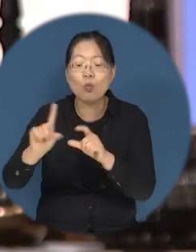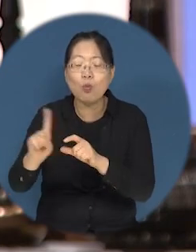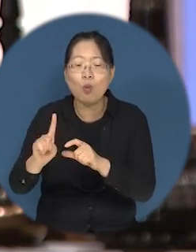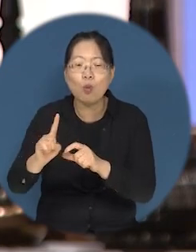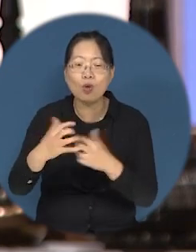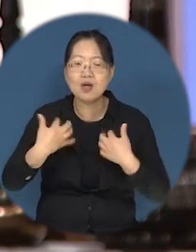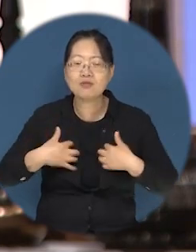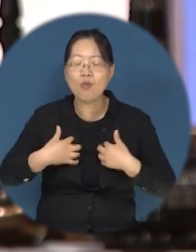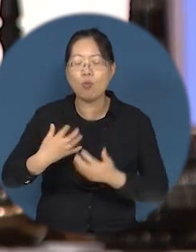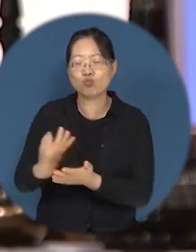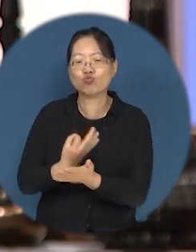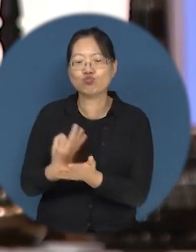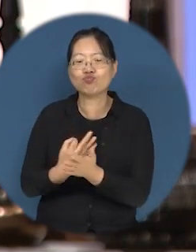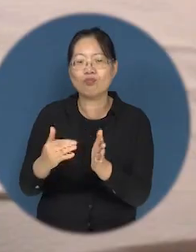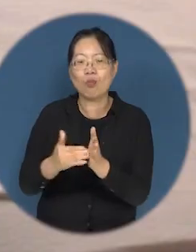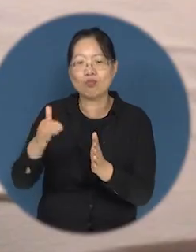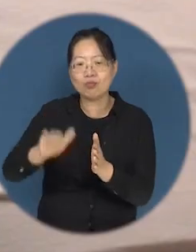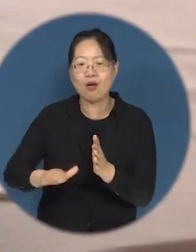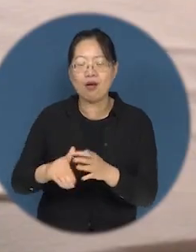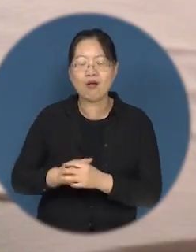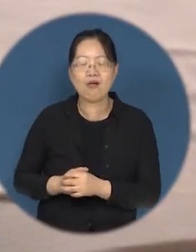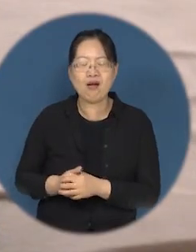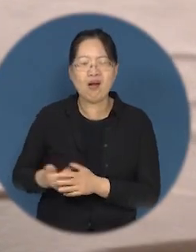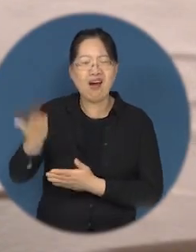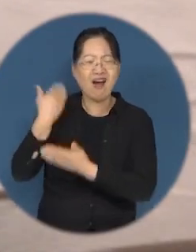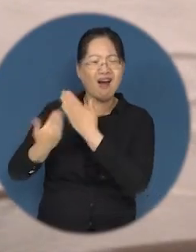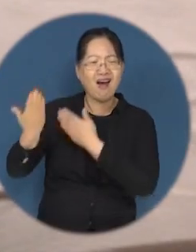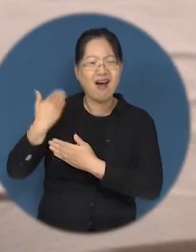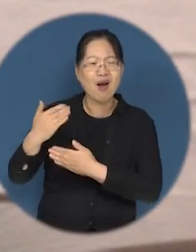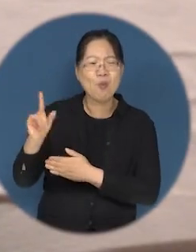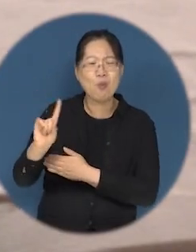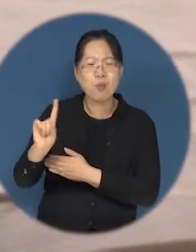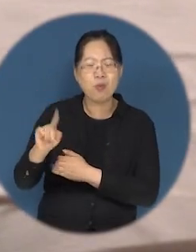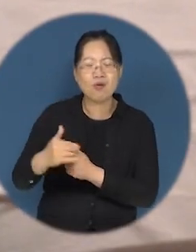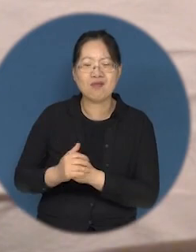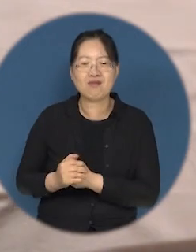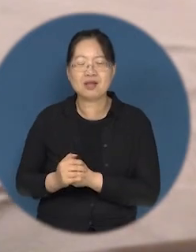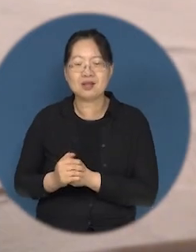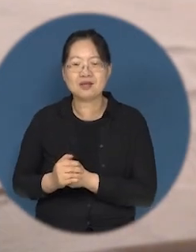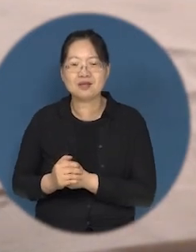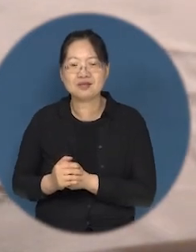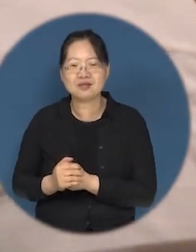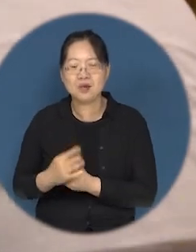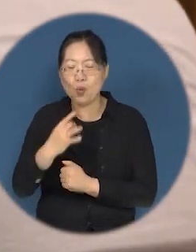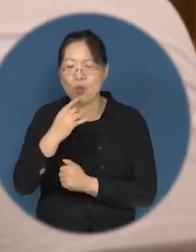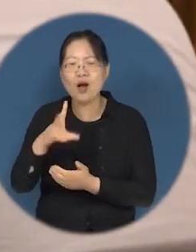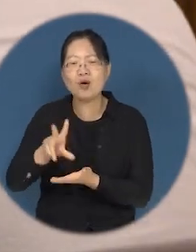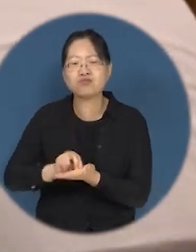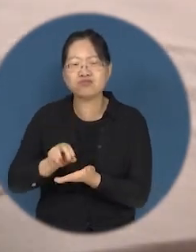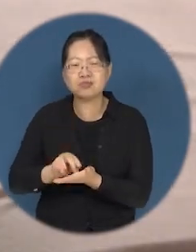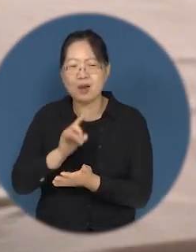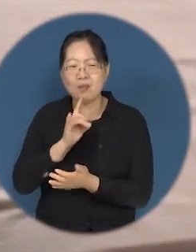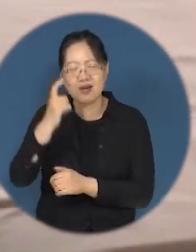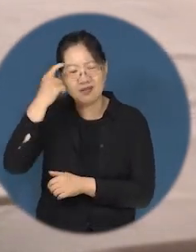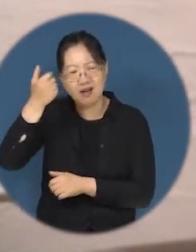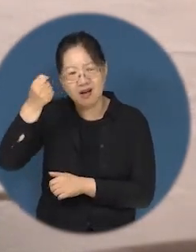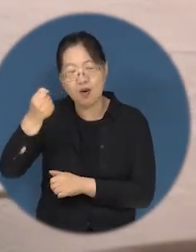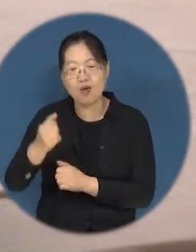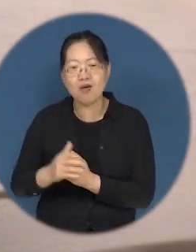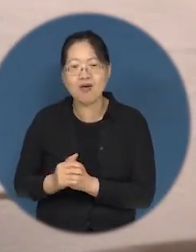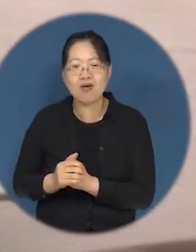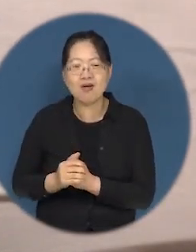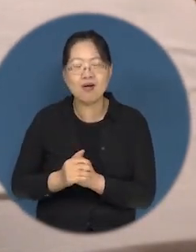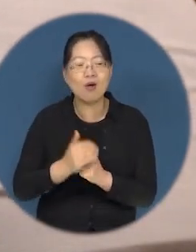그렇죠. 수입이거든요. 그렇죠. 근데 그때만 해도 굉장히 막 그 그냥 오로지 문제만 있는 곳으로 몇